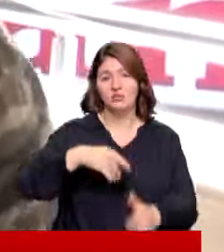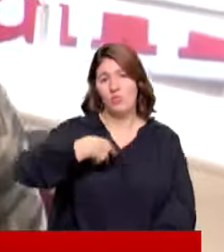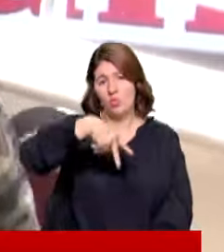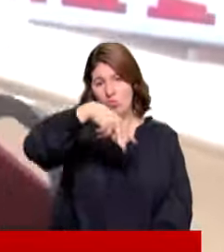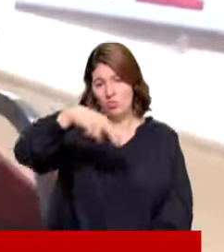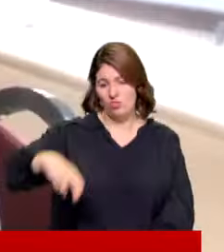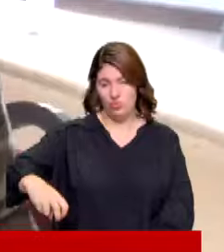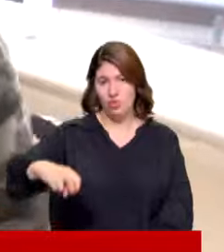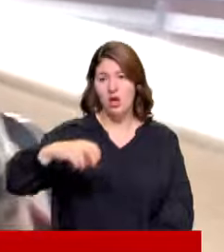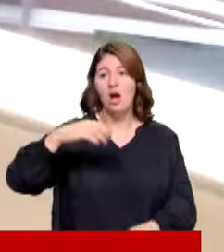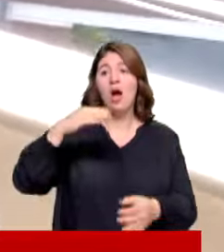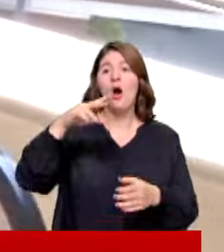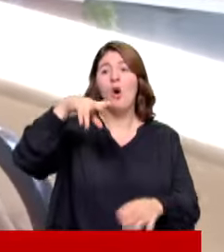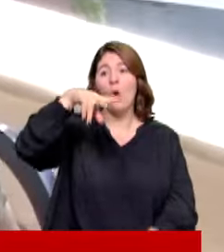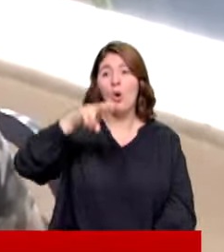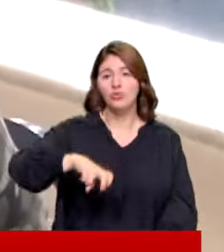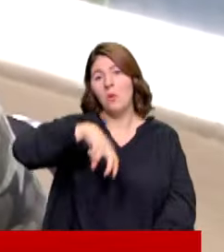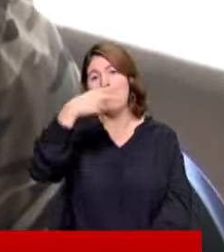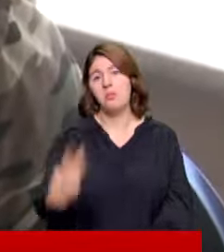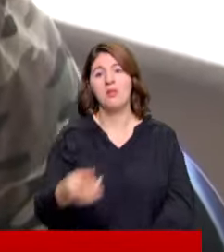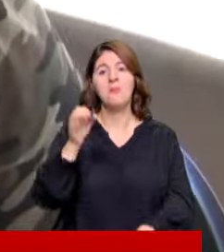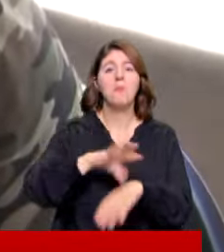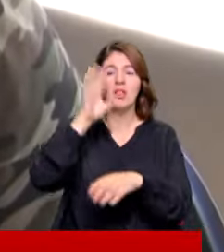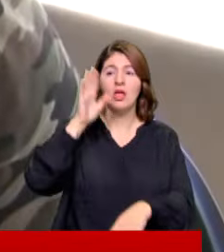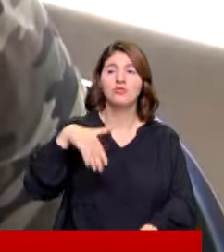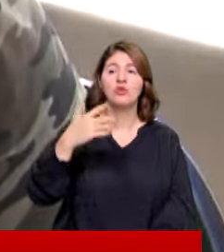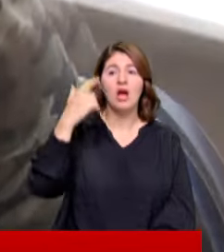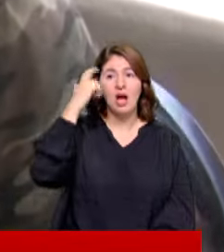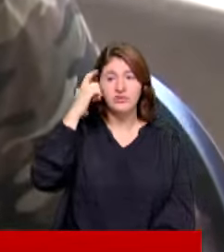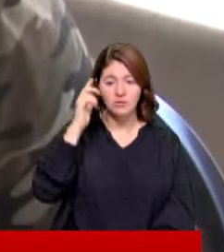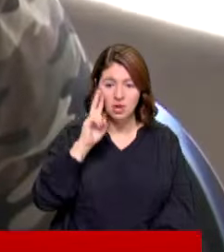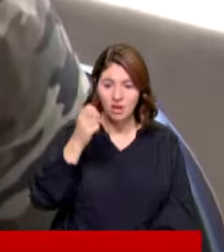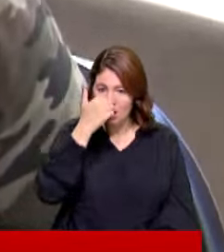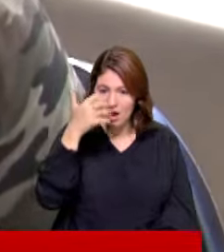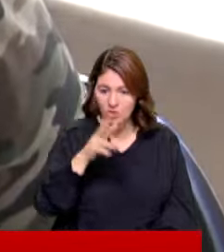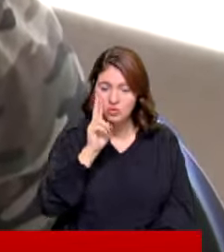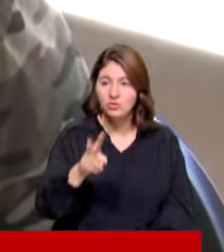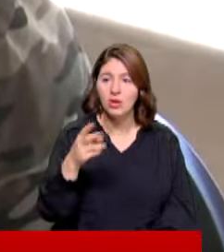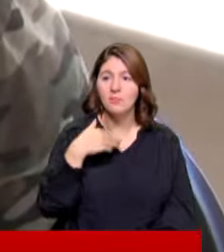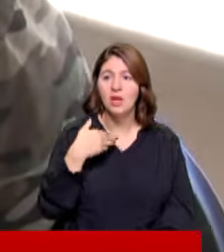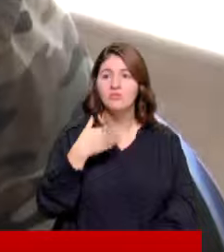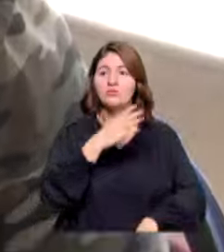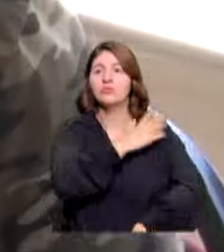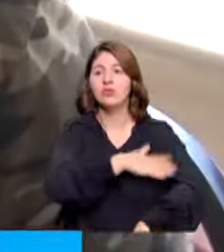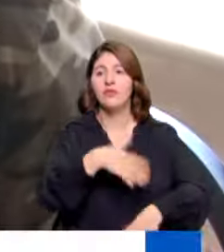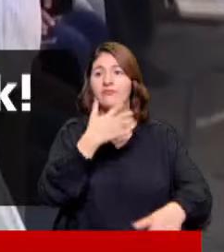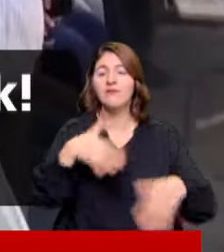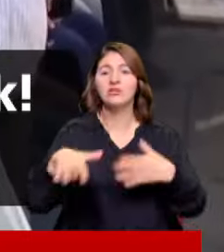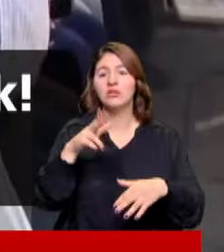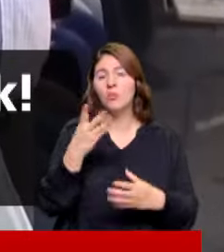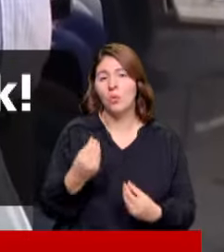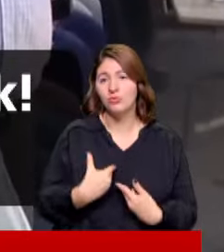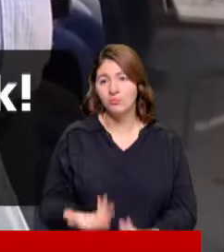oturdu. Oturduğuyla düştüğü bir oldu. Sonra kafasını şey yaptı, kanı görünce zaten benim sol tarafım felç oldu gibi.